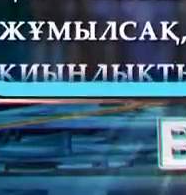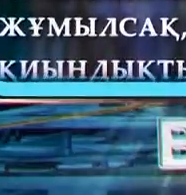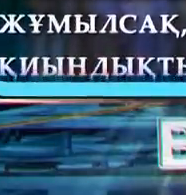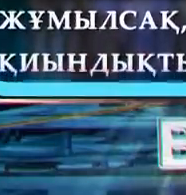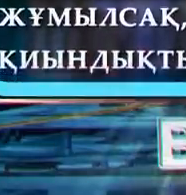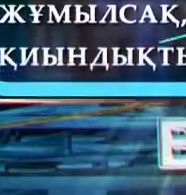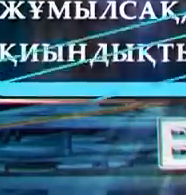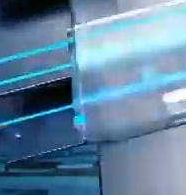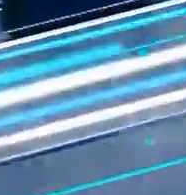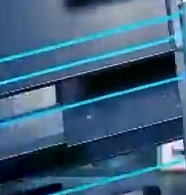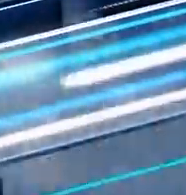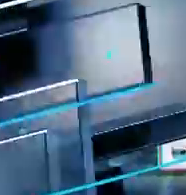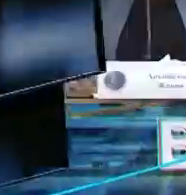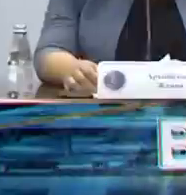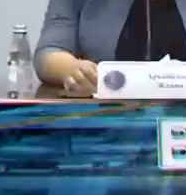ештеңе жоқ.